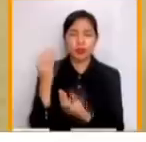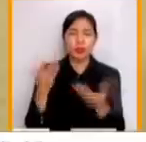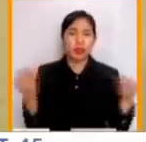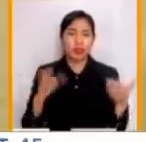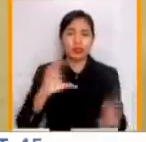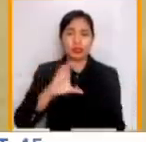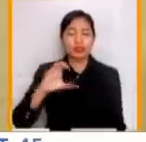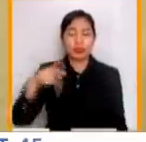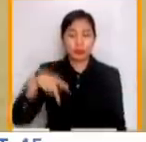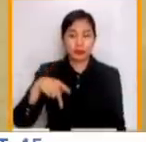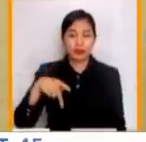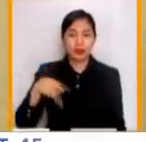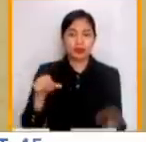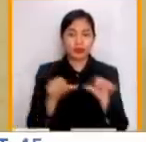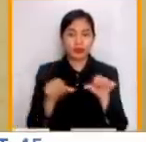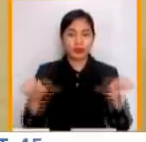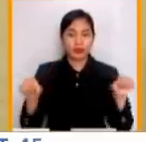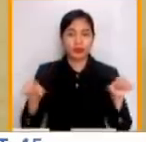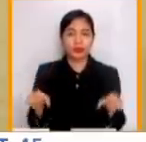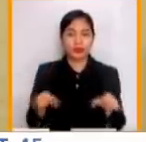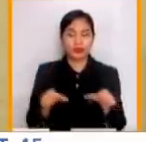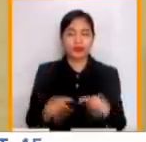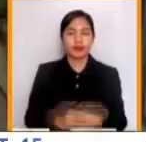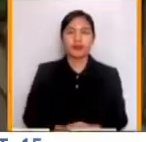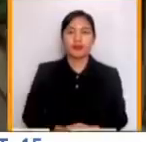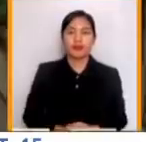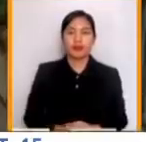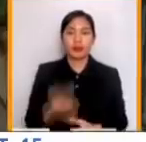complex mula kay James Agustin. James?